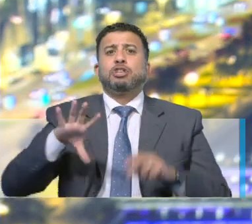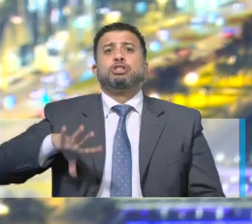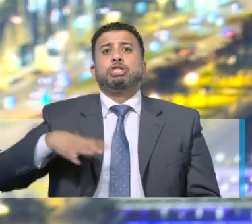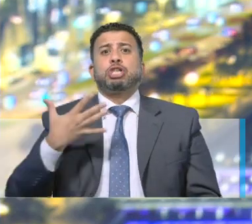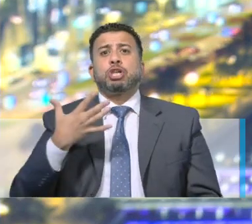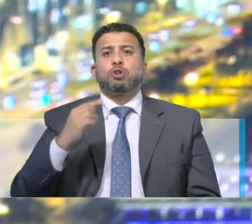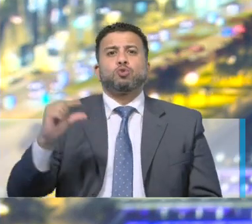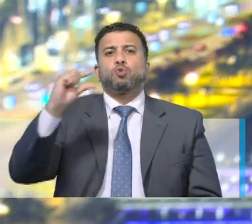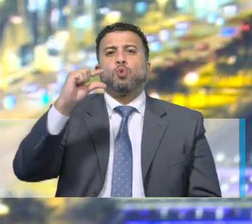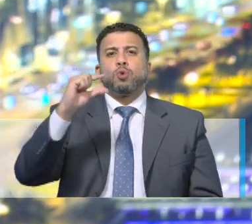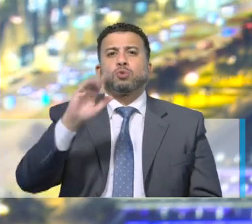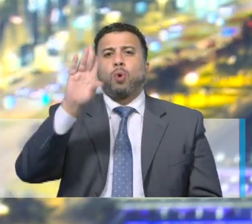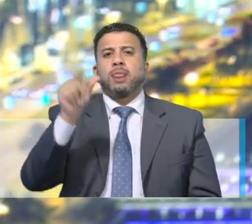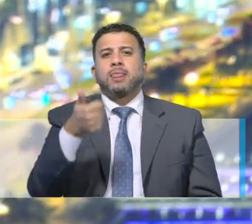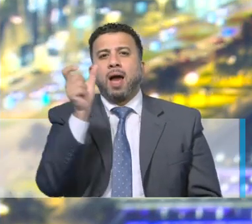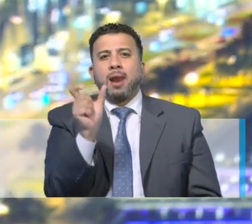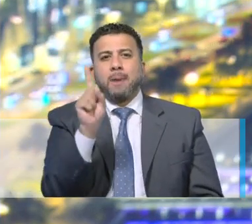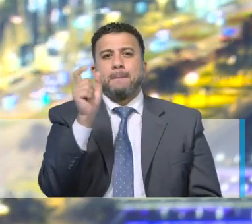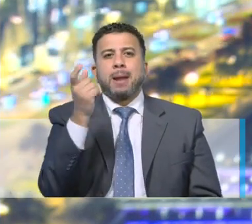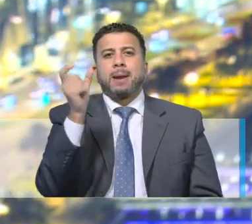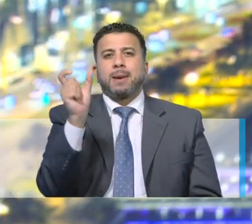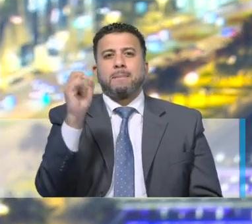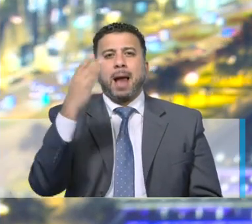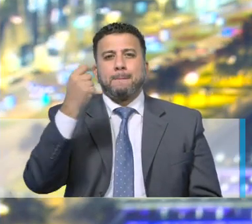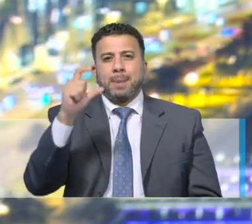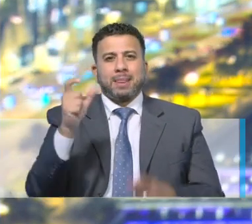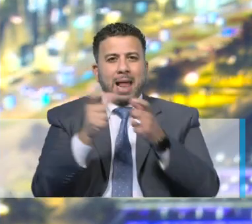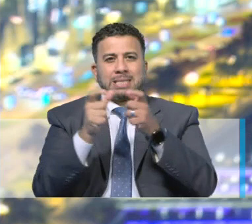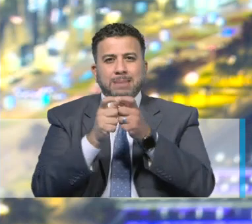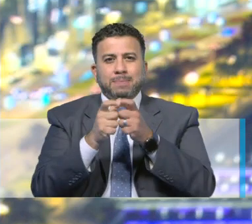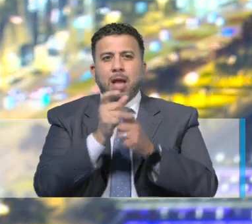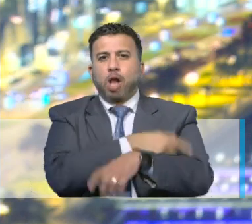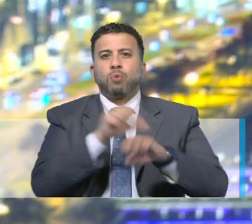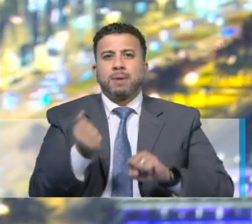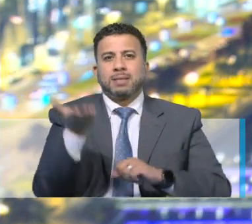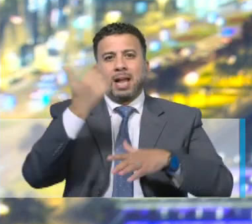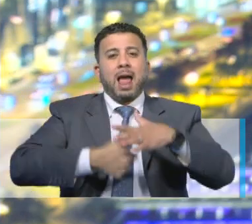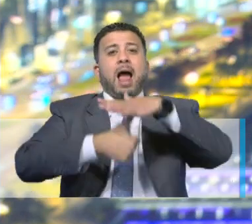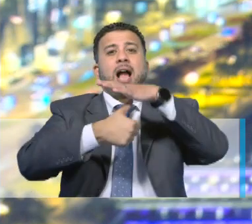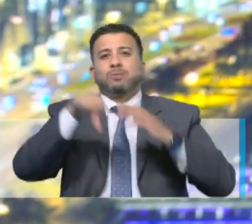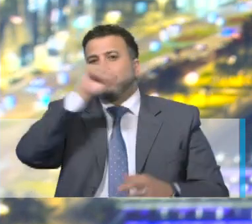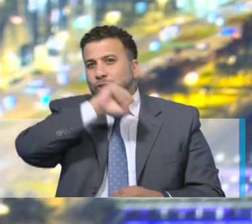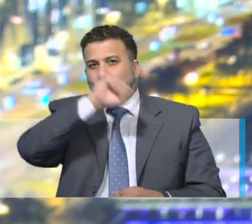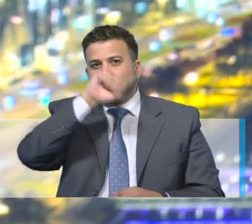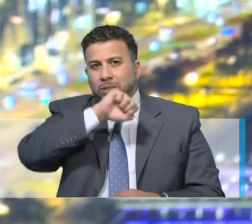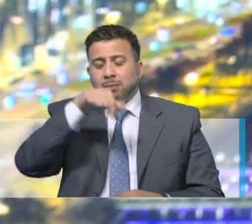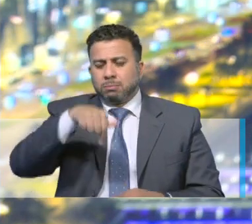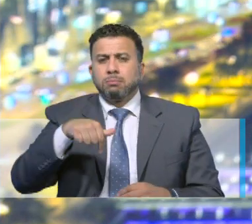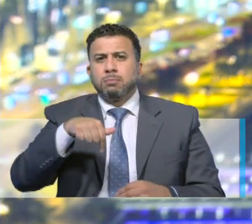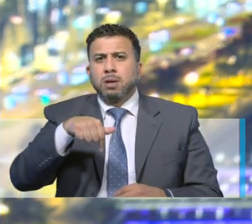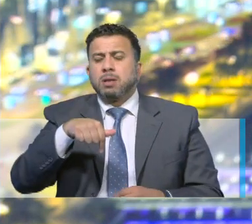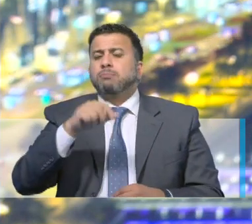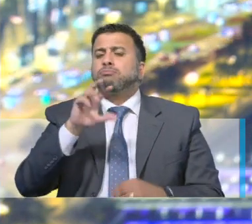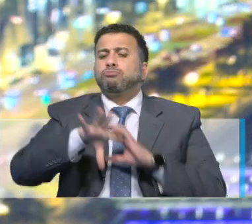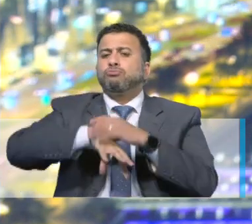تفقد صاحب السمو الشيخ الدكتور سلطان بن محمد القاسمي عضو المجلس الاعلى حاكم الشارقه اليوم عددا من المشروعات